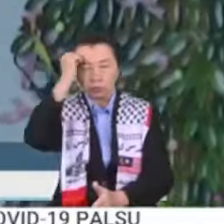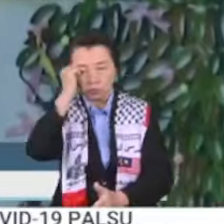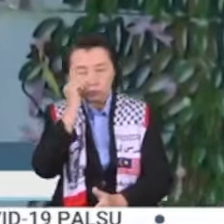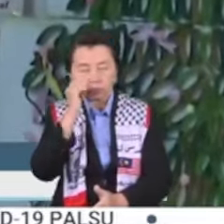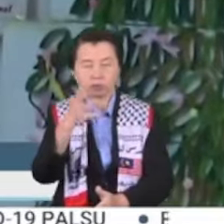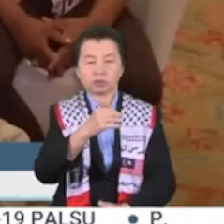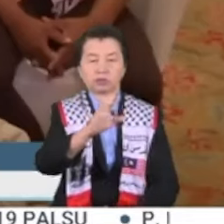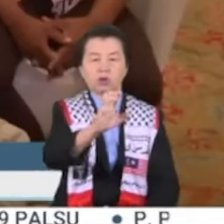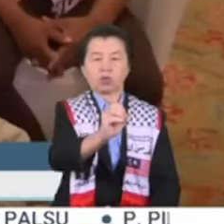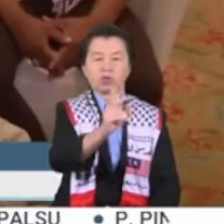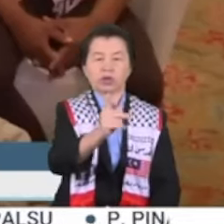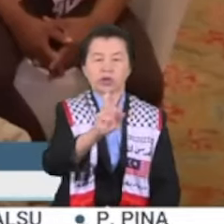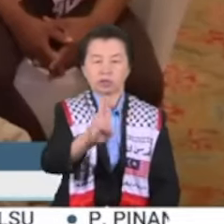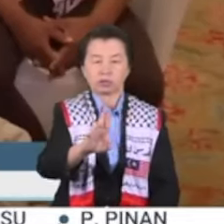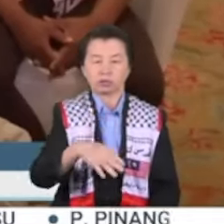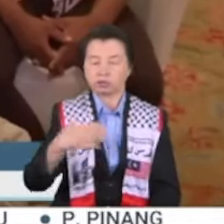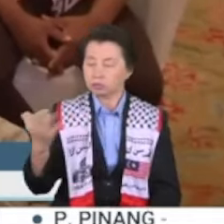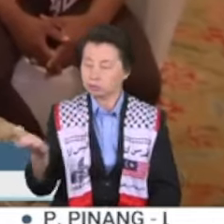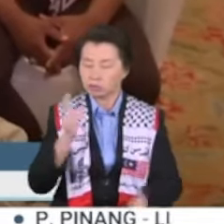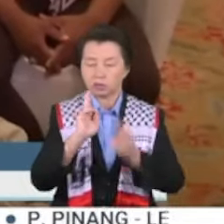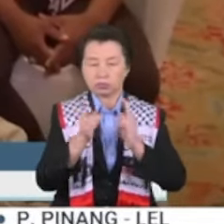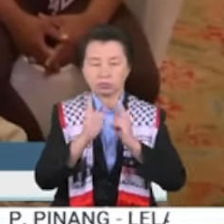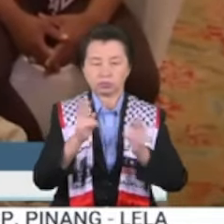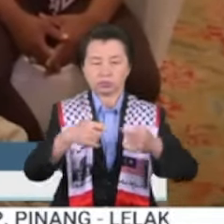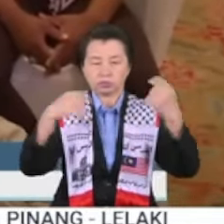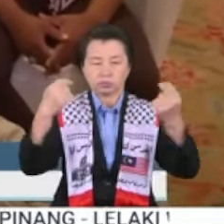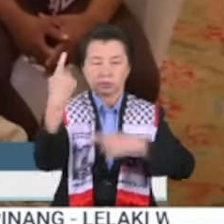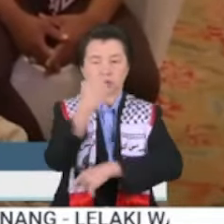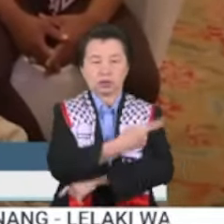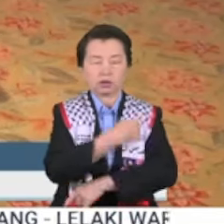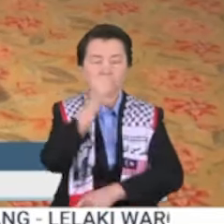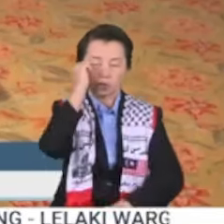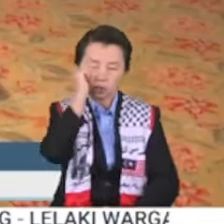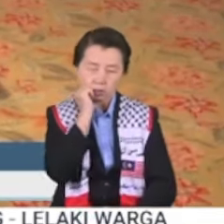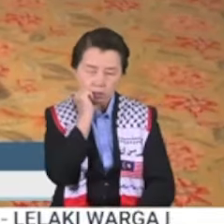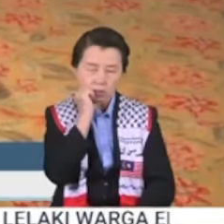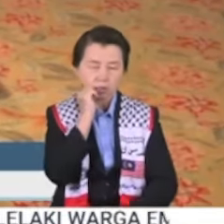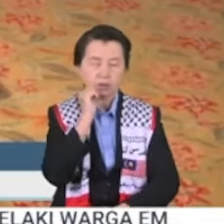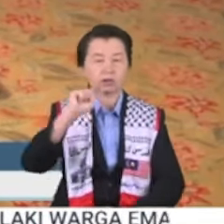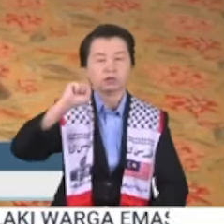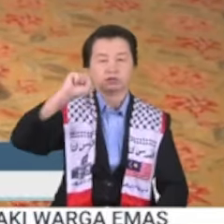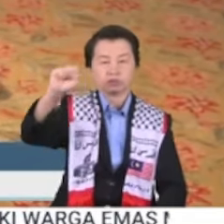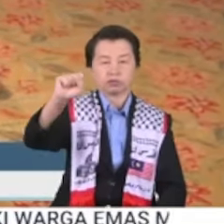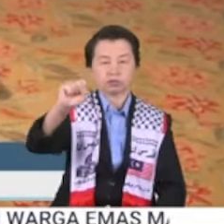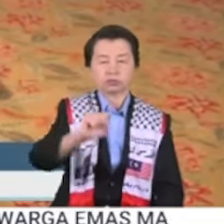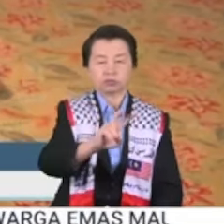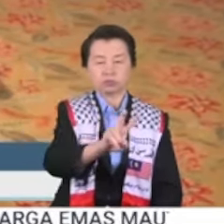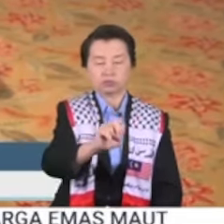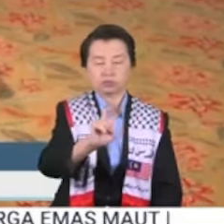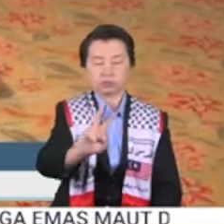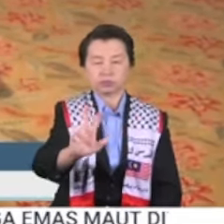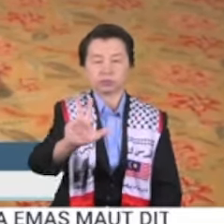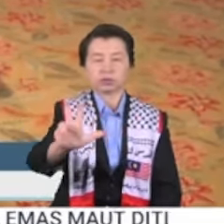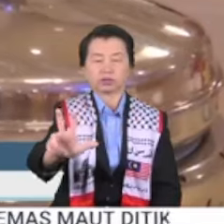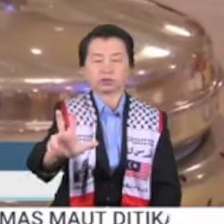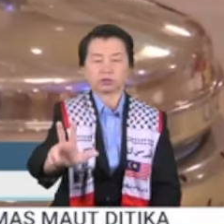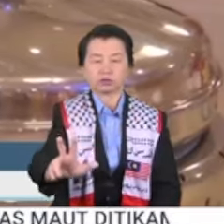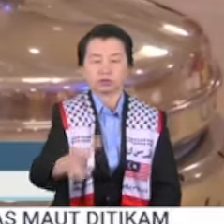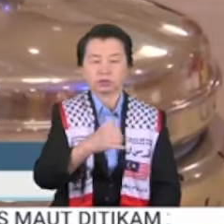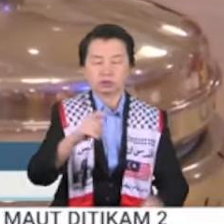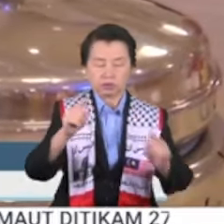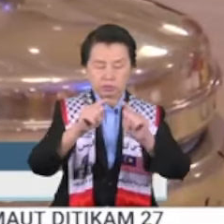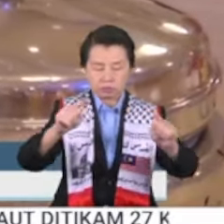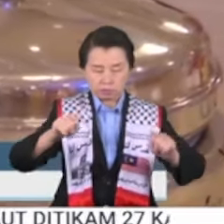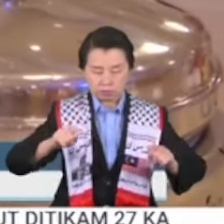dan OKU. Beliau berucap demikian sempena sambutan Hari Warga Emas Peringkat Negeri Sabah 2023.